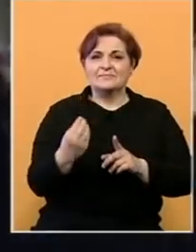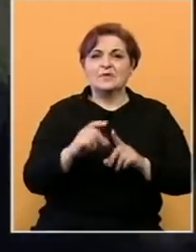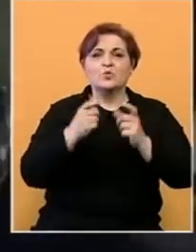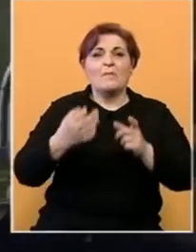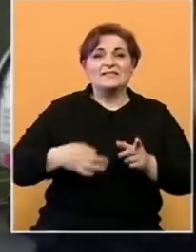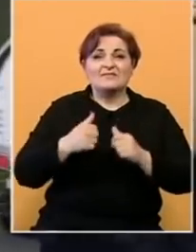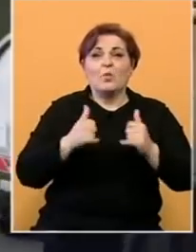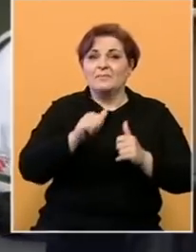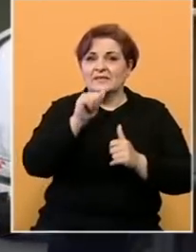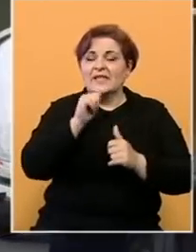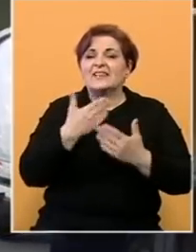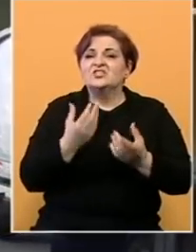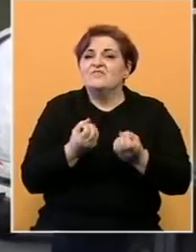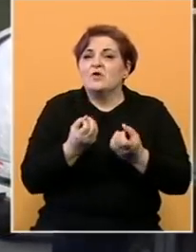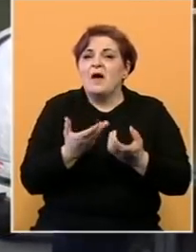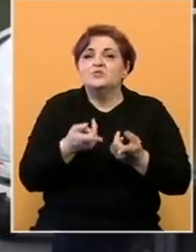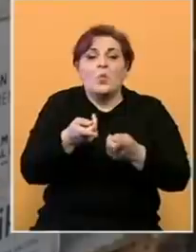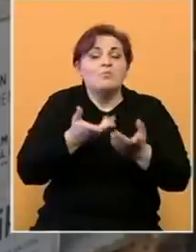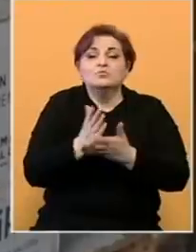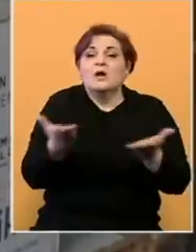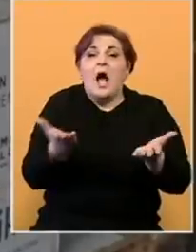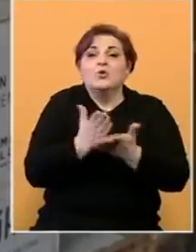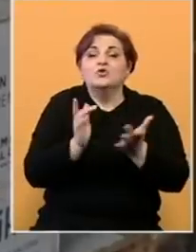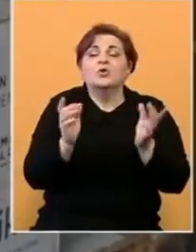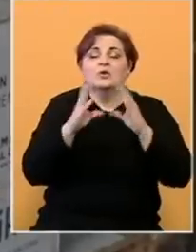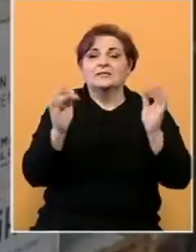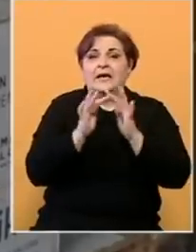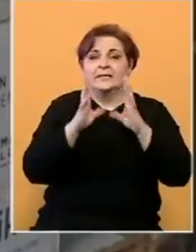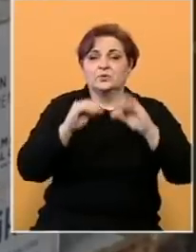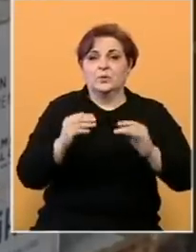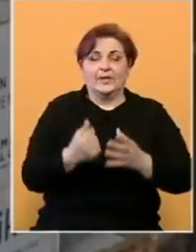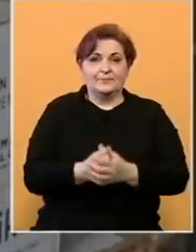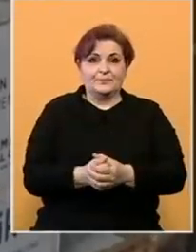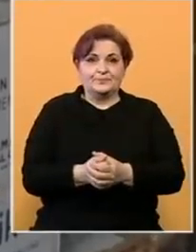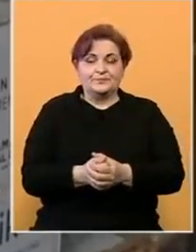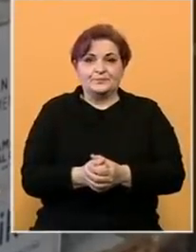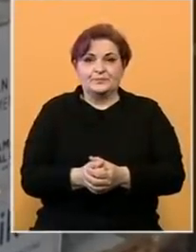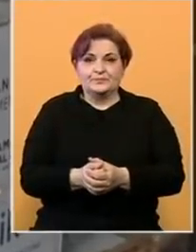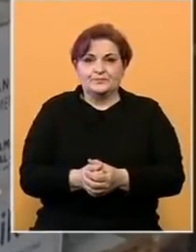Doma zdravlja u Prijedoru zatražio informaciju o ovom slučaju.